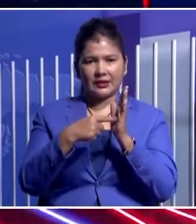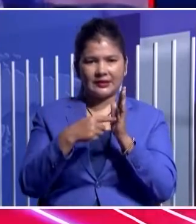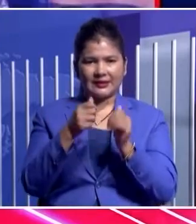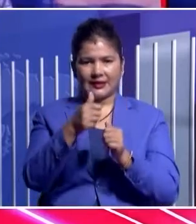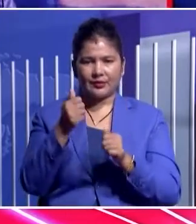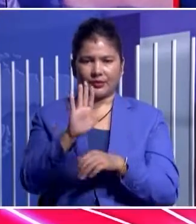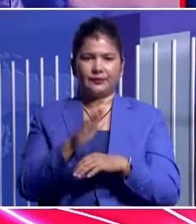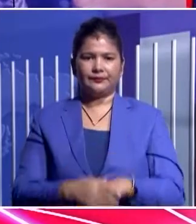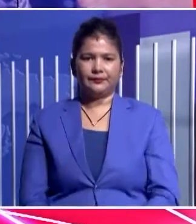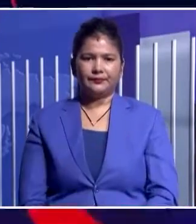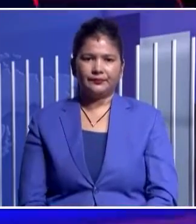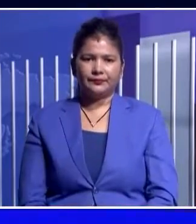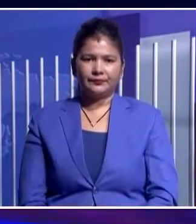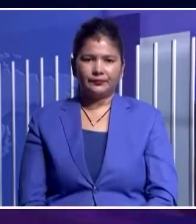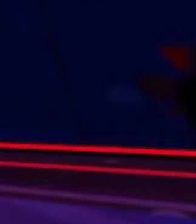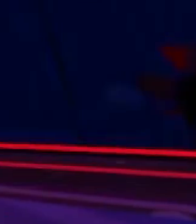छ।